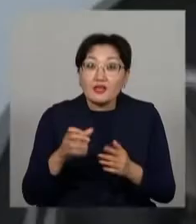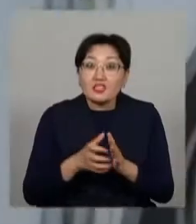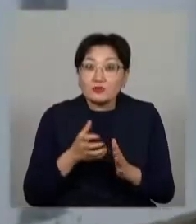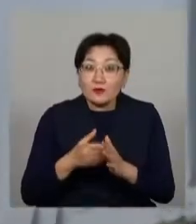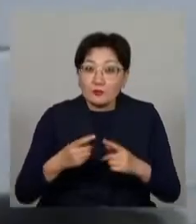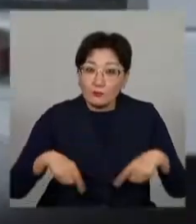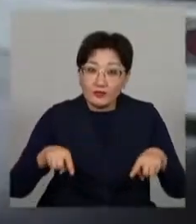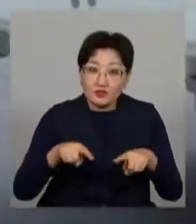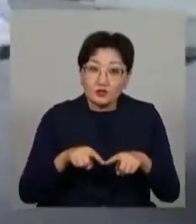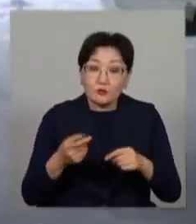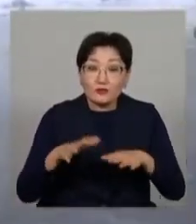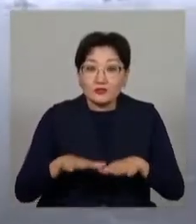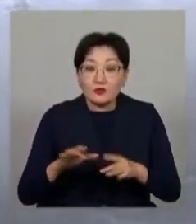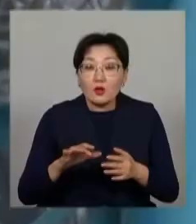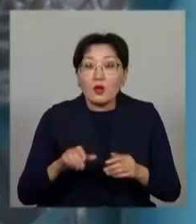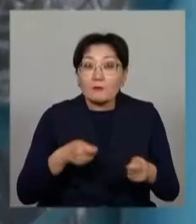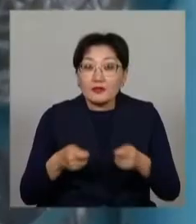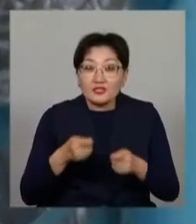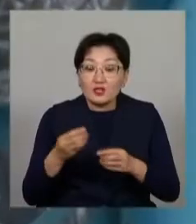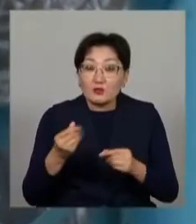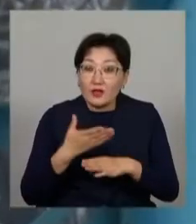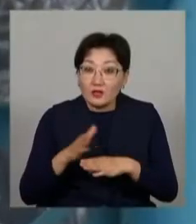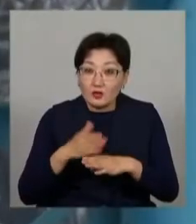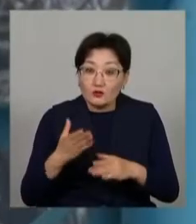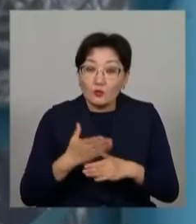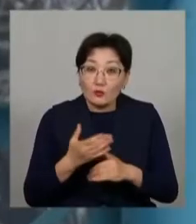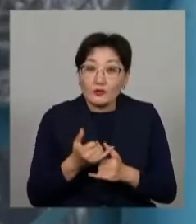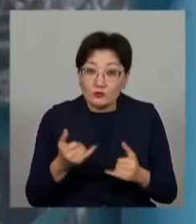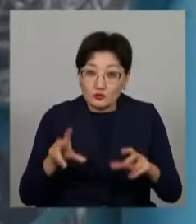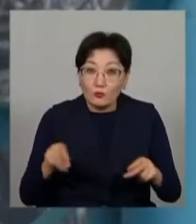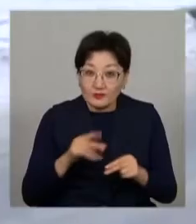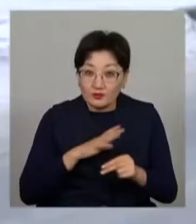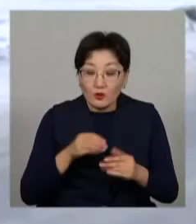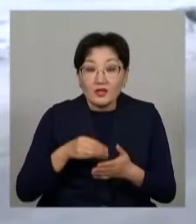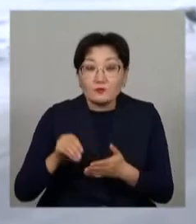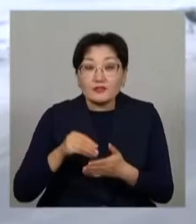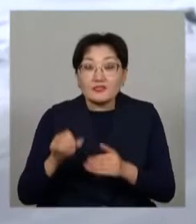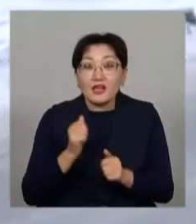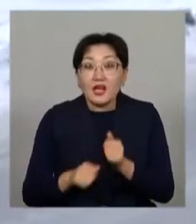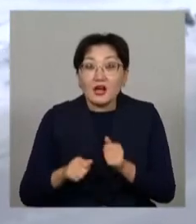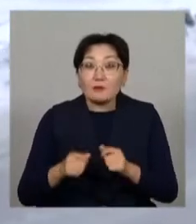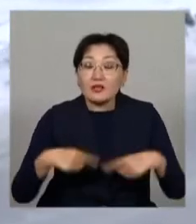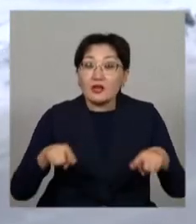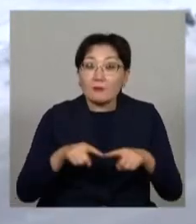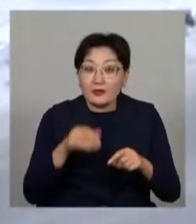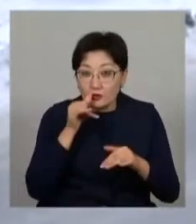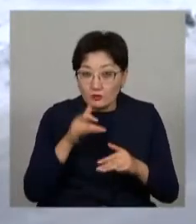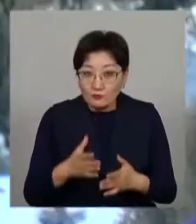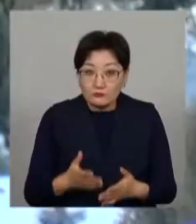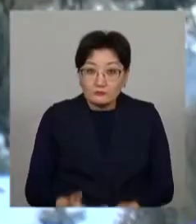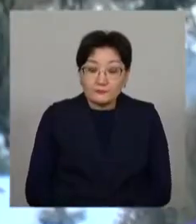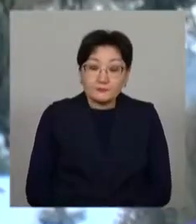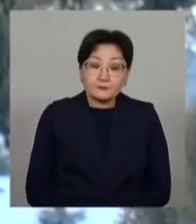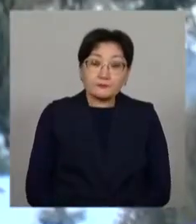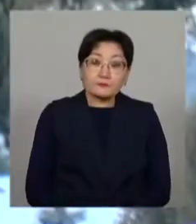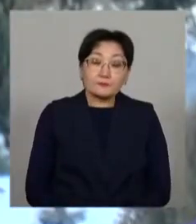жетпеген компанияларға жергілікті билік субсидия беріп көмектесуге уәде берді. Себебі сатып алуға әрқайсының қалтасы көтермейді дейді. В